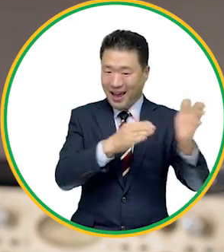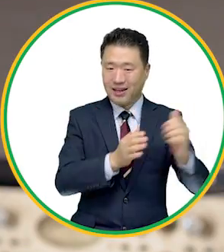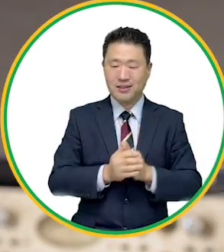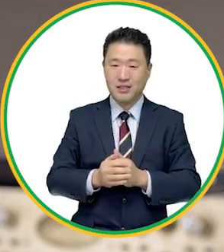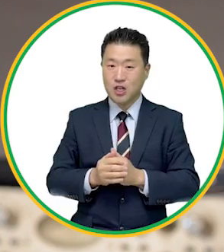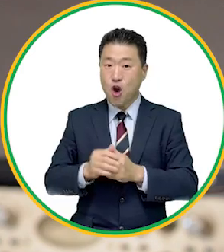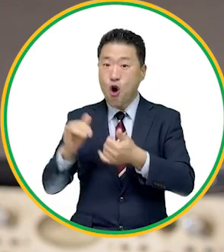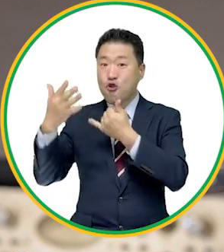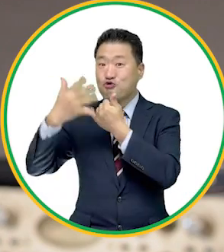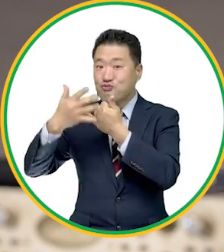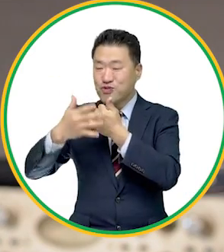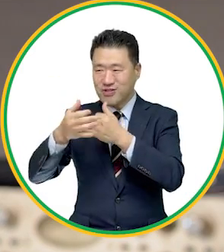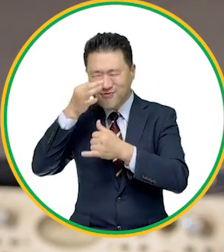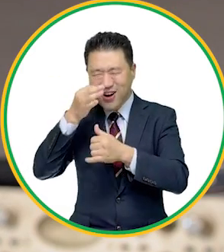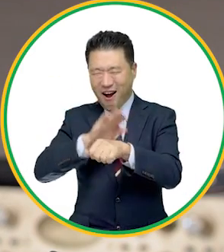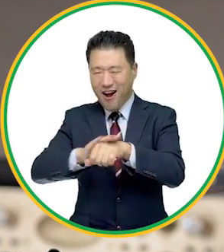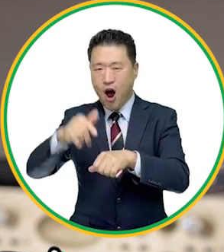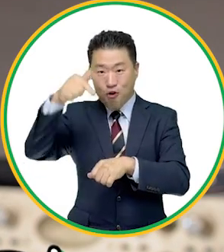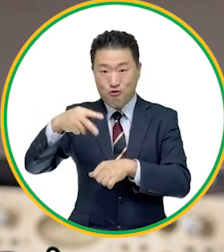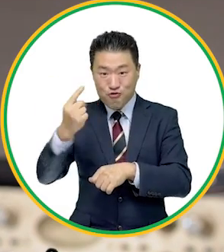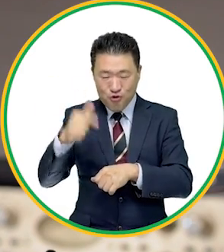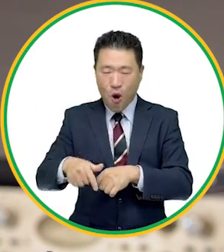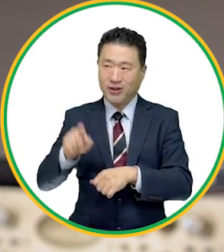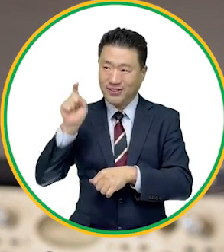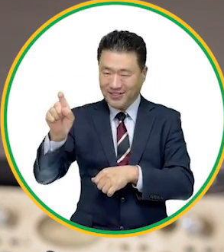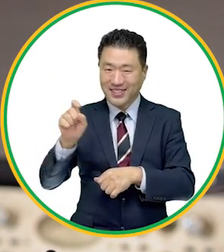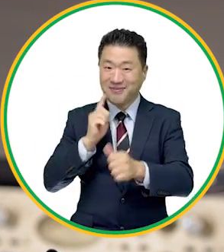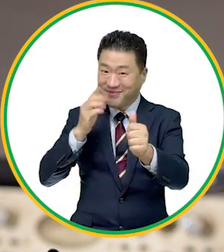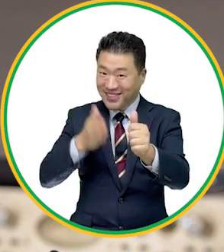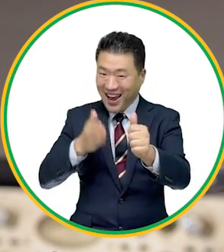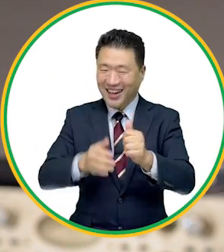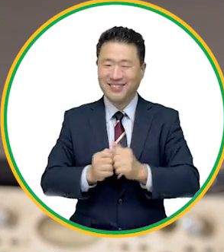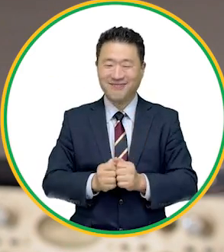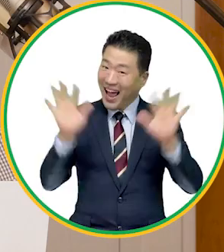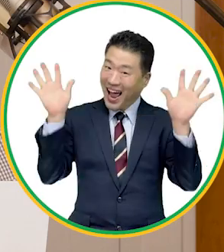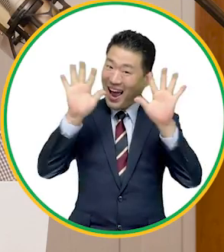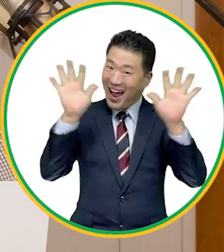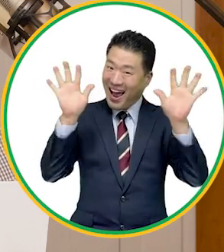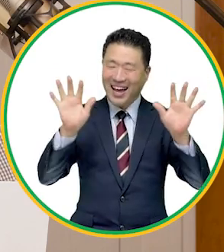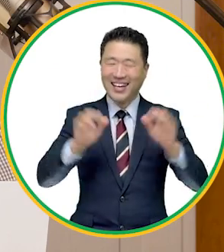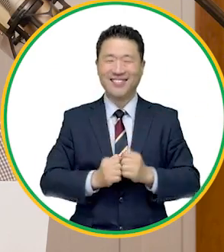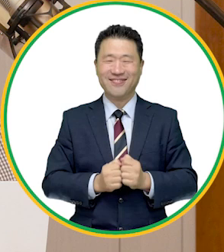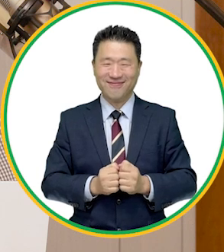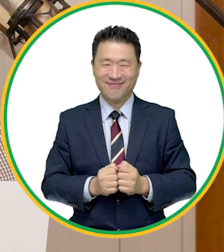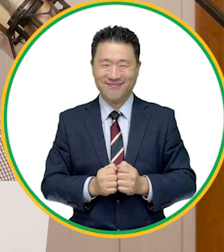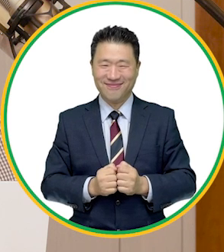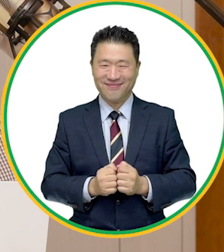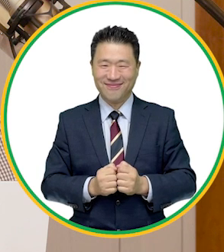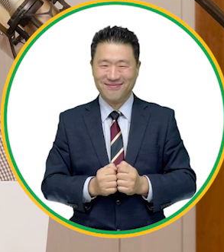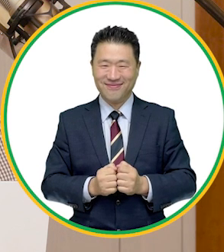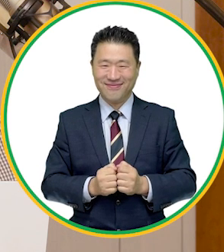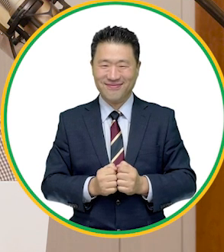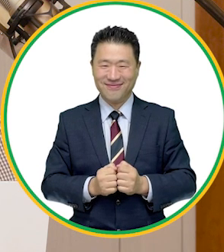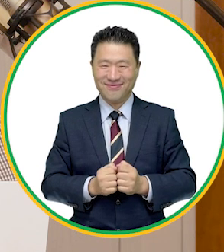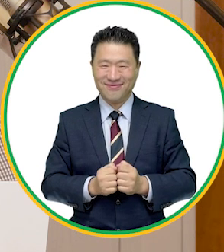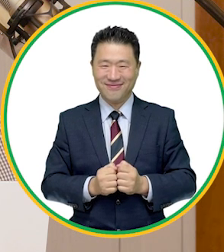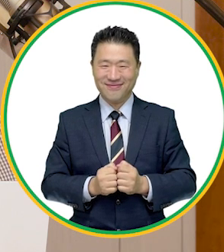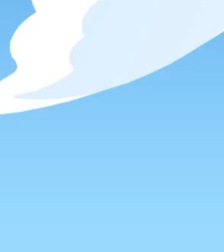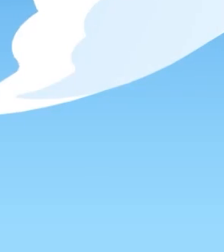아, 그리고 주택금융공사 유튜브 구독, 좋아요, 댓글도 잊지 마세요. 그럼 안녕.